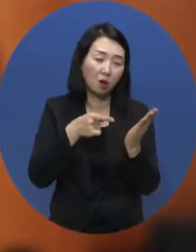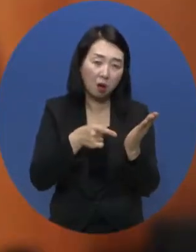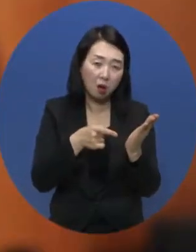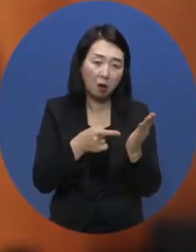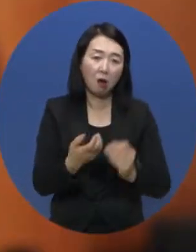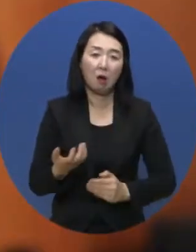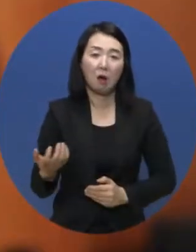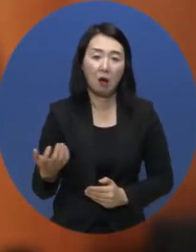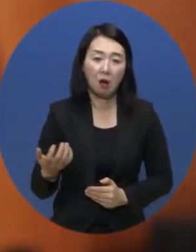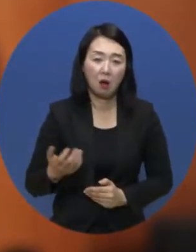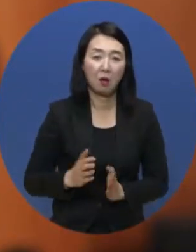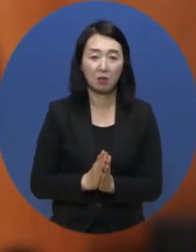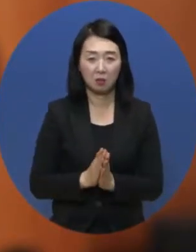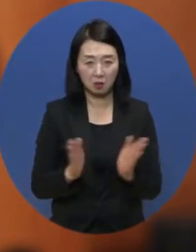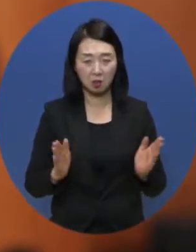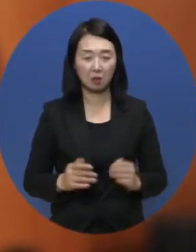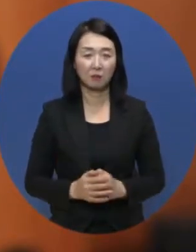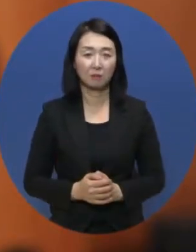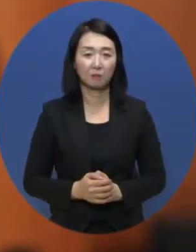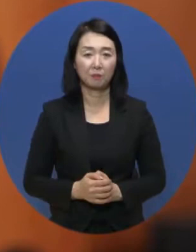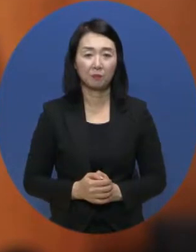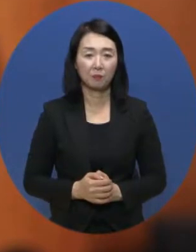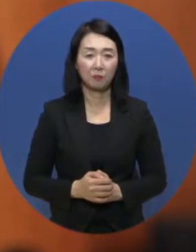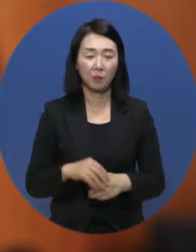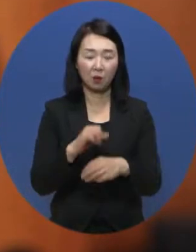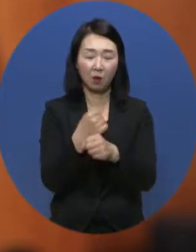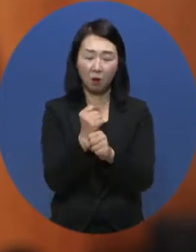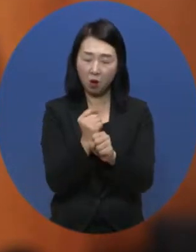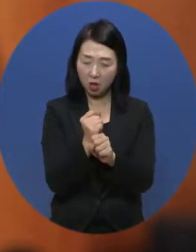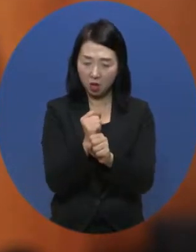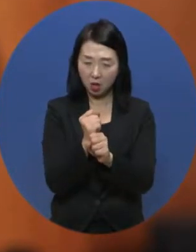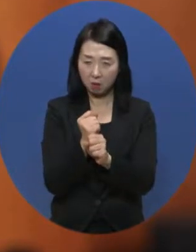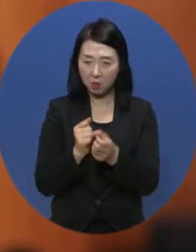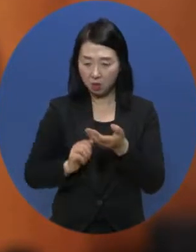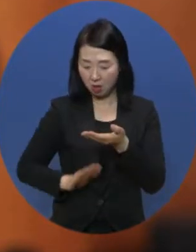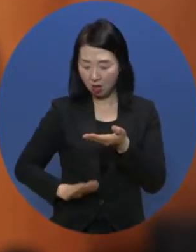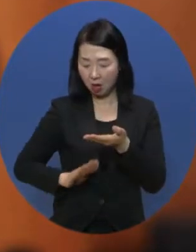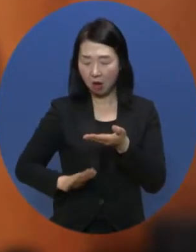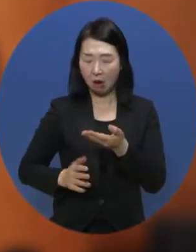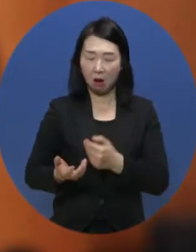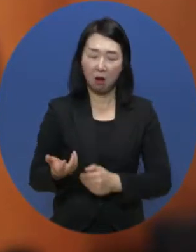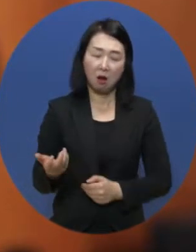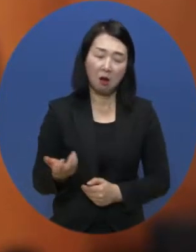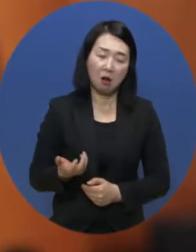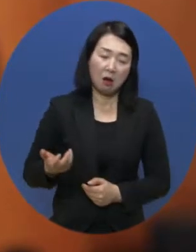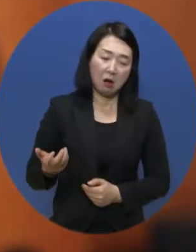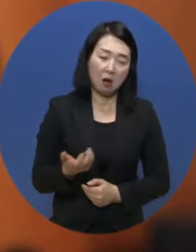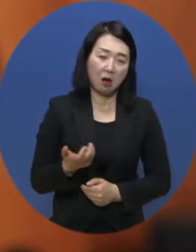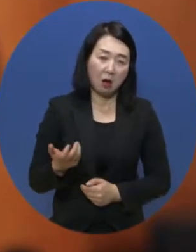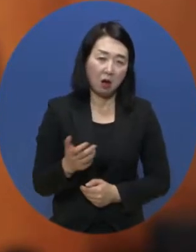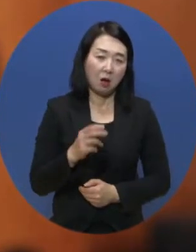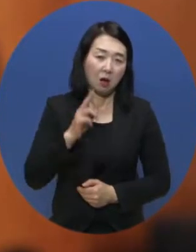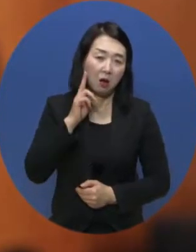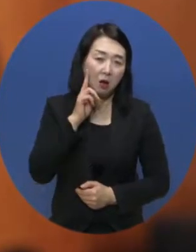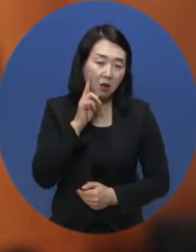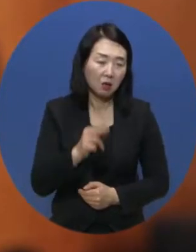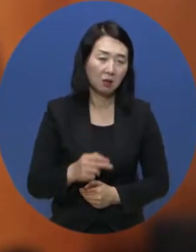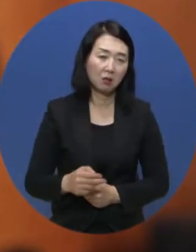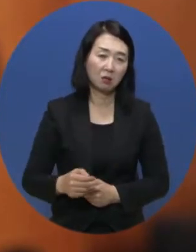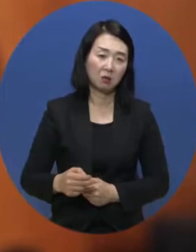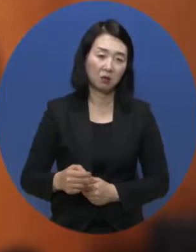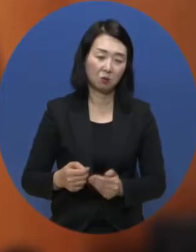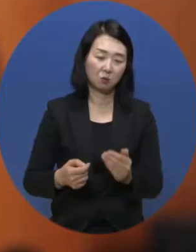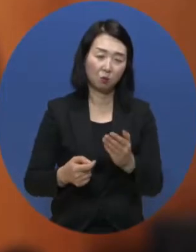허리 아래쪽에 익숙지 않은 묵직한 통증하고 중환자실 도처에서 밤낮 없이 들려오는